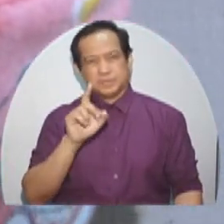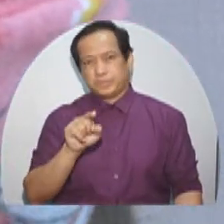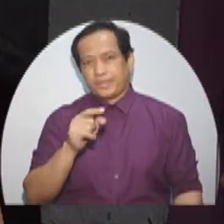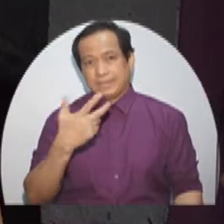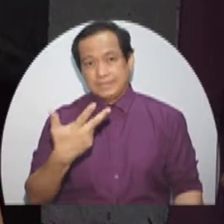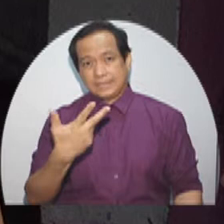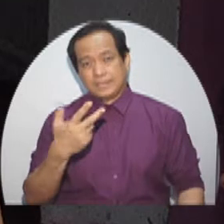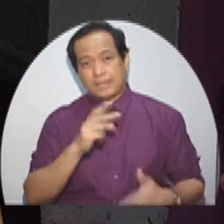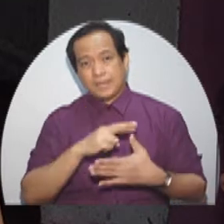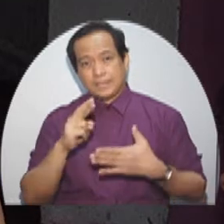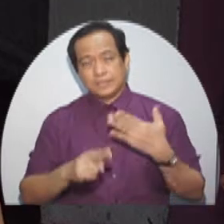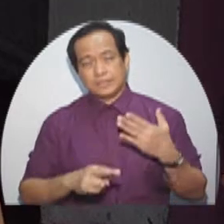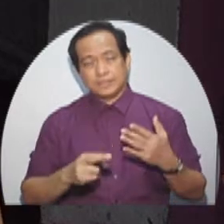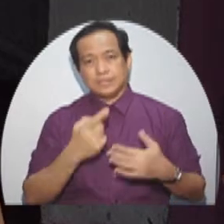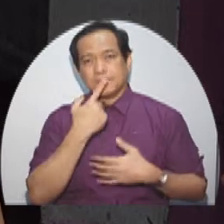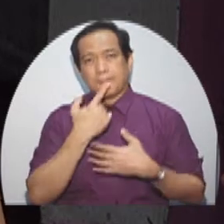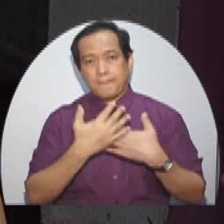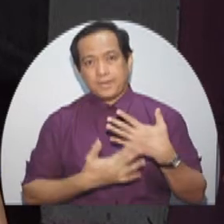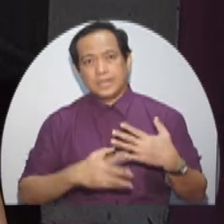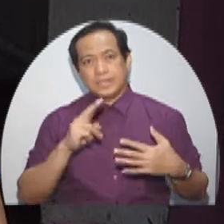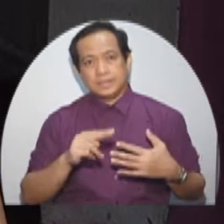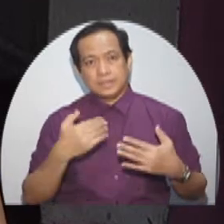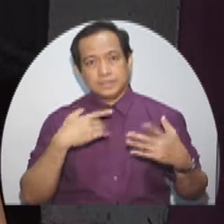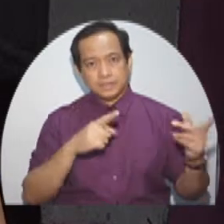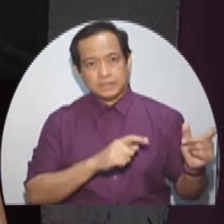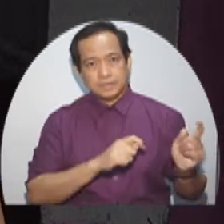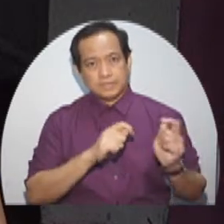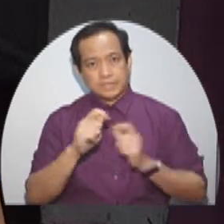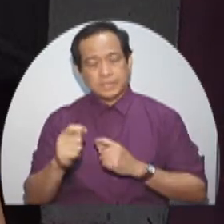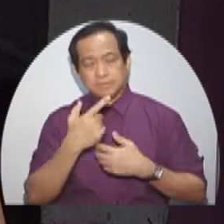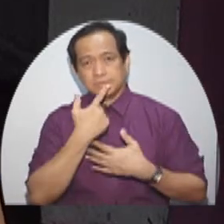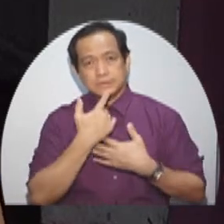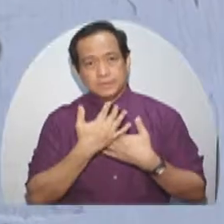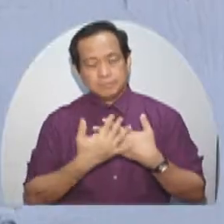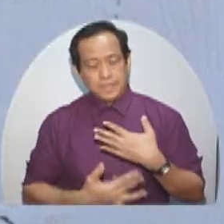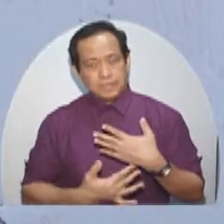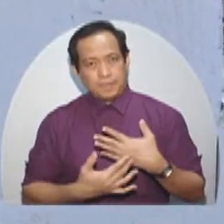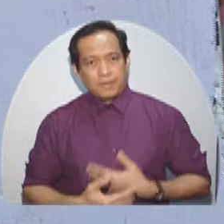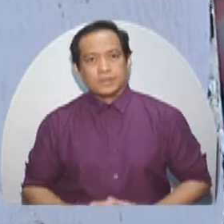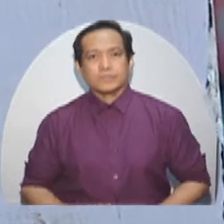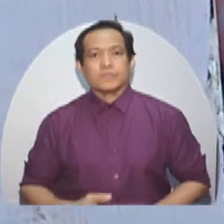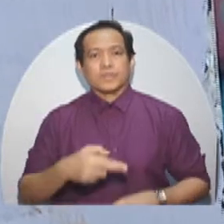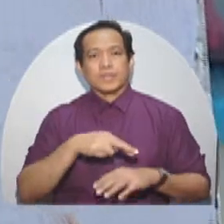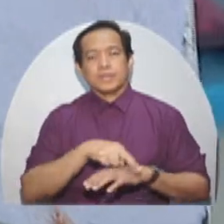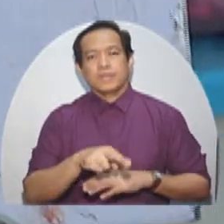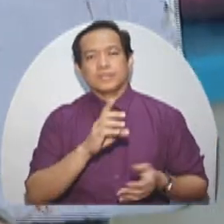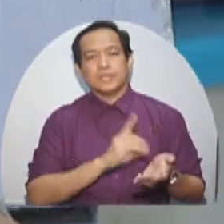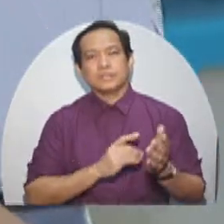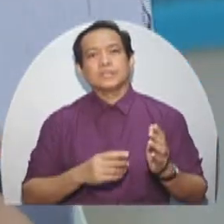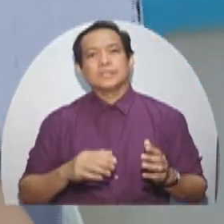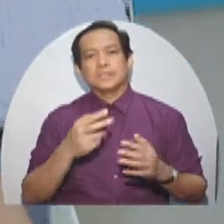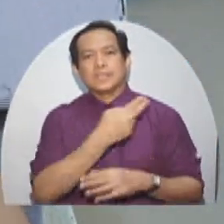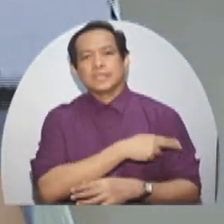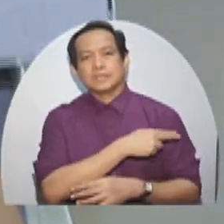6.3 yata ang result ng dugo. Kailangan daw masalinan ng dugo yung bata. Nirefer sila ng